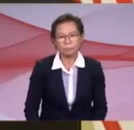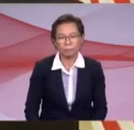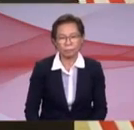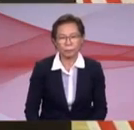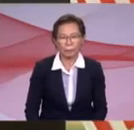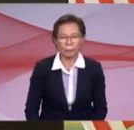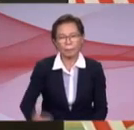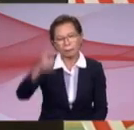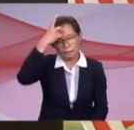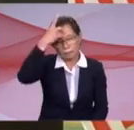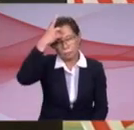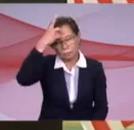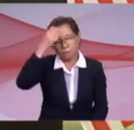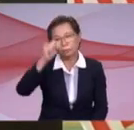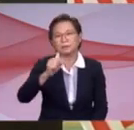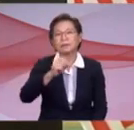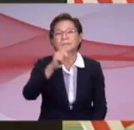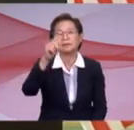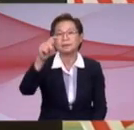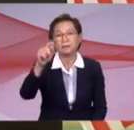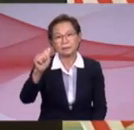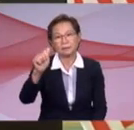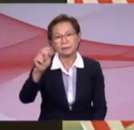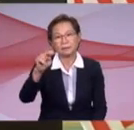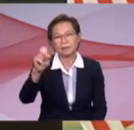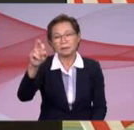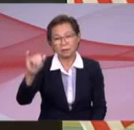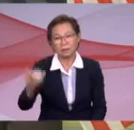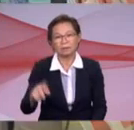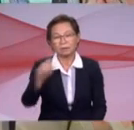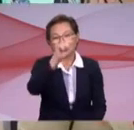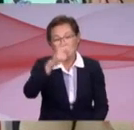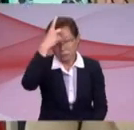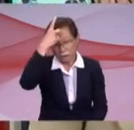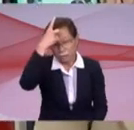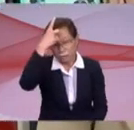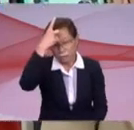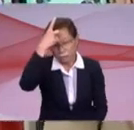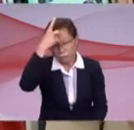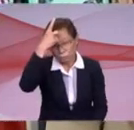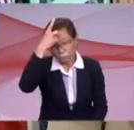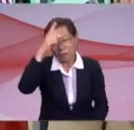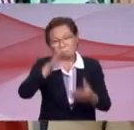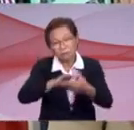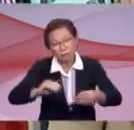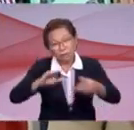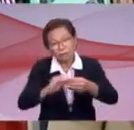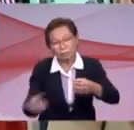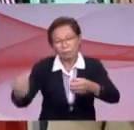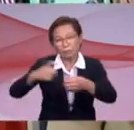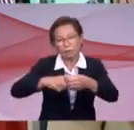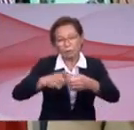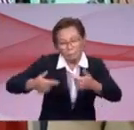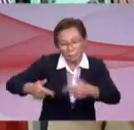Assalamualaikum Datuk Seri dan Tan Sri. Saya Hayati Akhir dari Bernama. Soalan saya tadi Datuk Seri ada perincikan mengenai